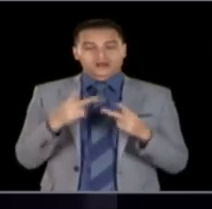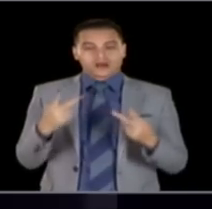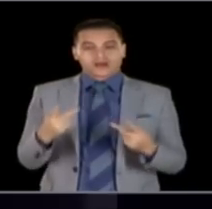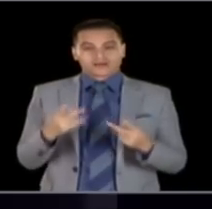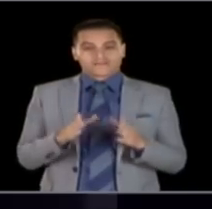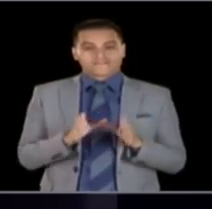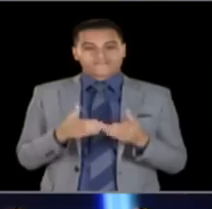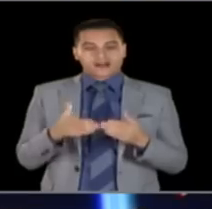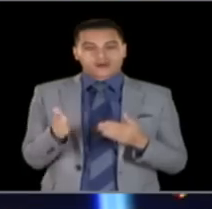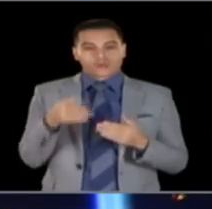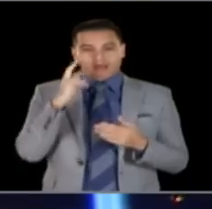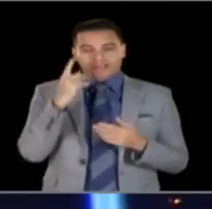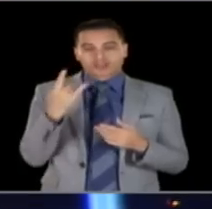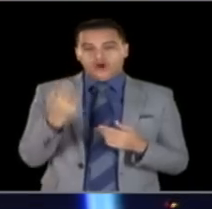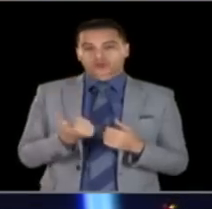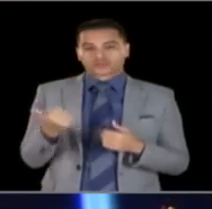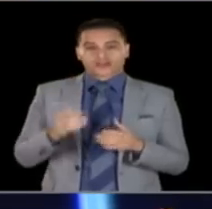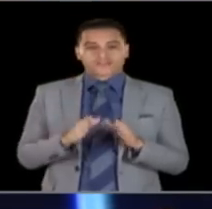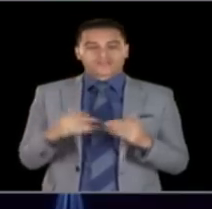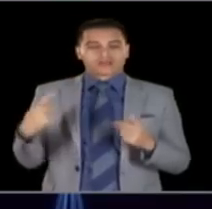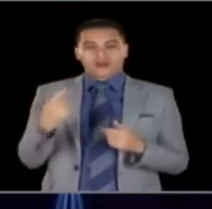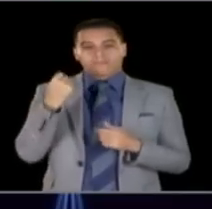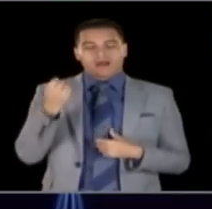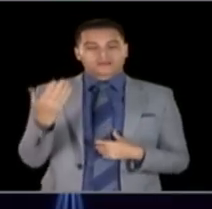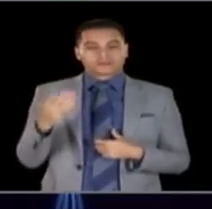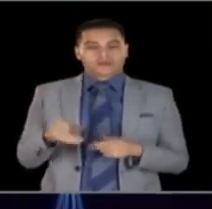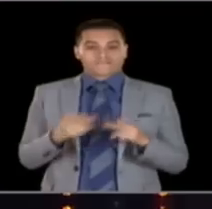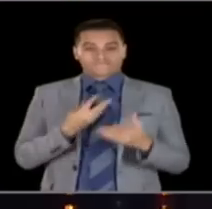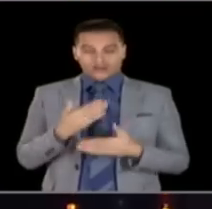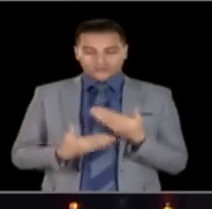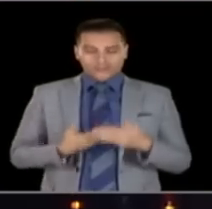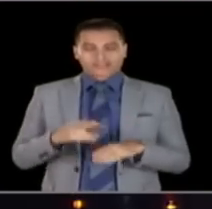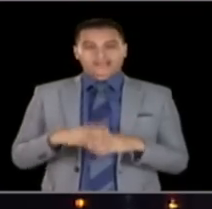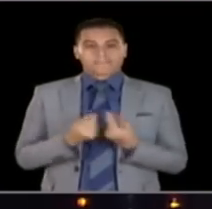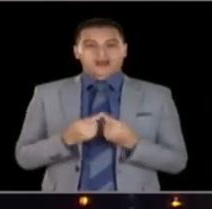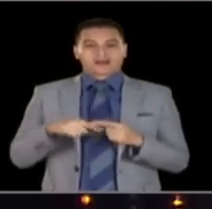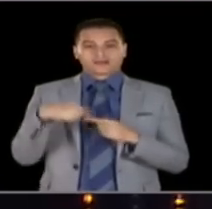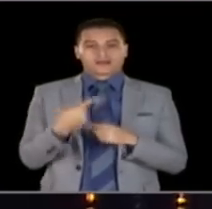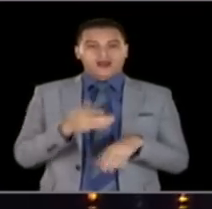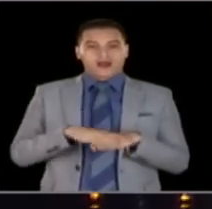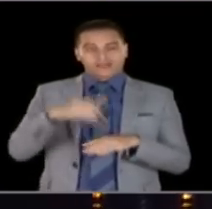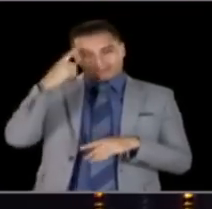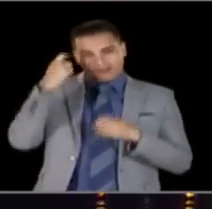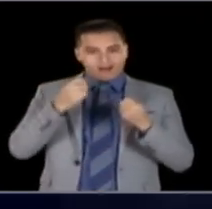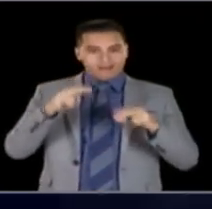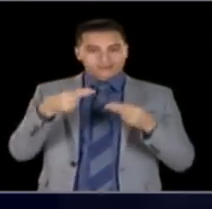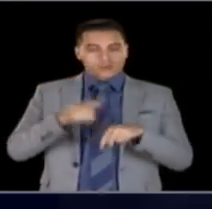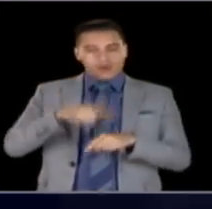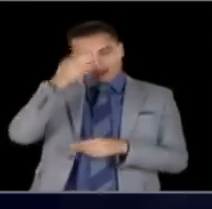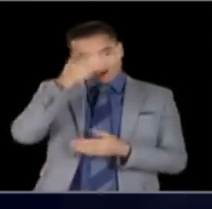الحوت الازرق 10 الضربه القاضيه. هنخرج فاصل وهنرجع مره ثانيه مع فقره تحت